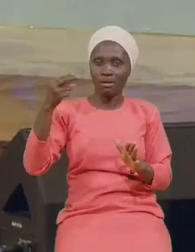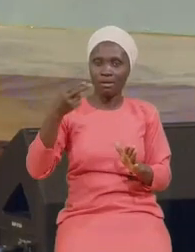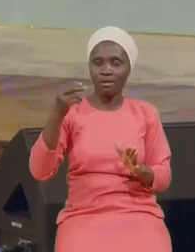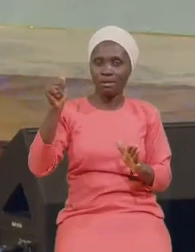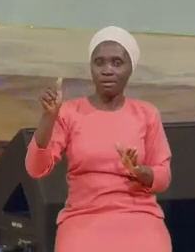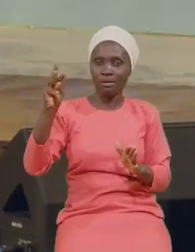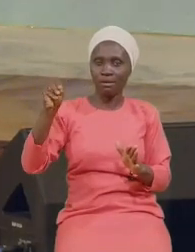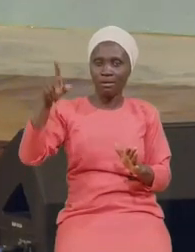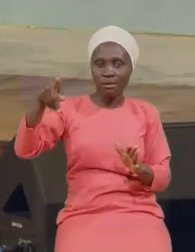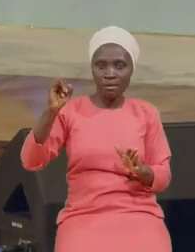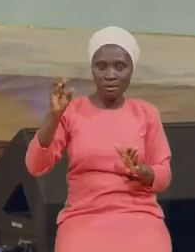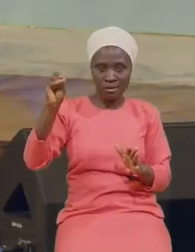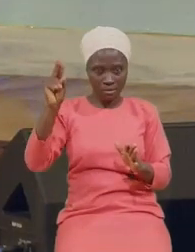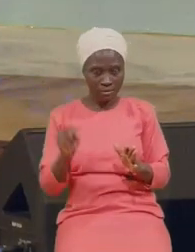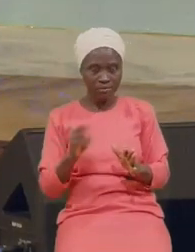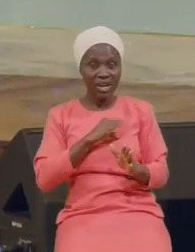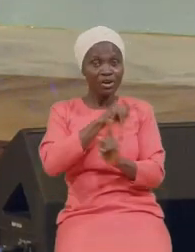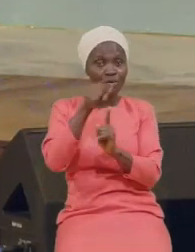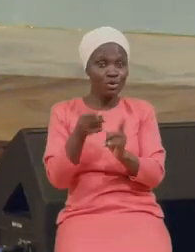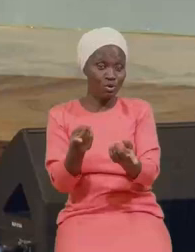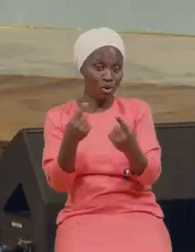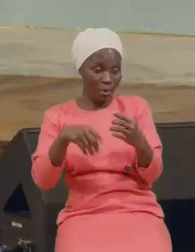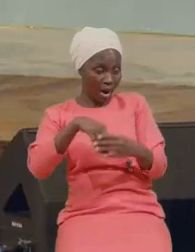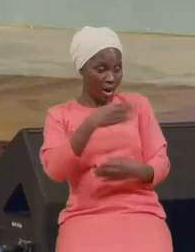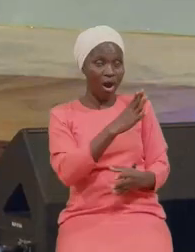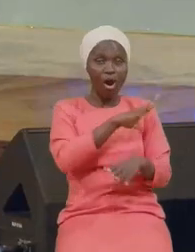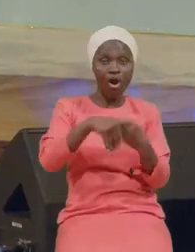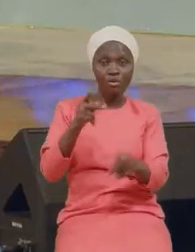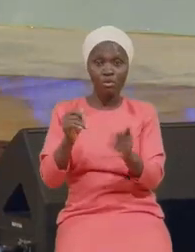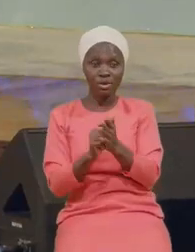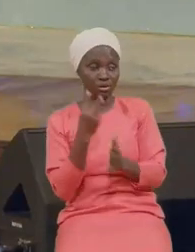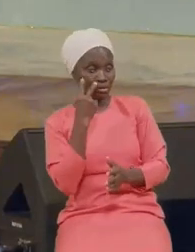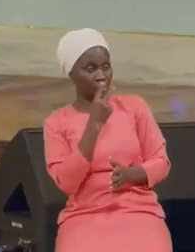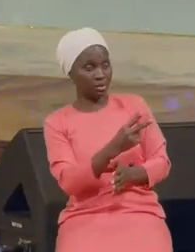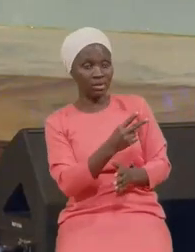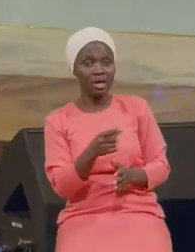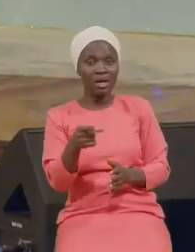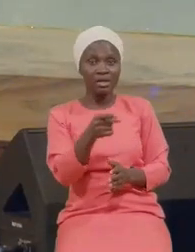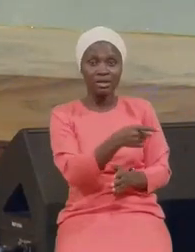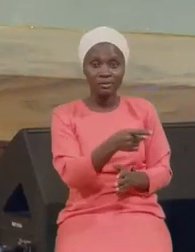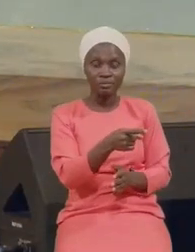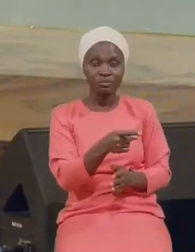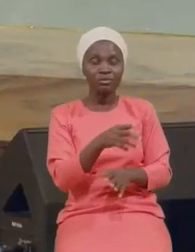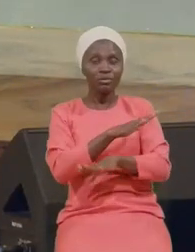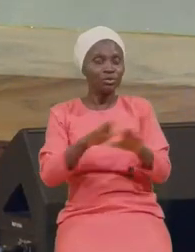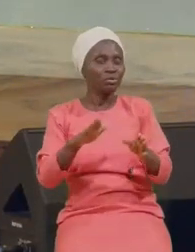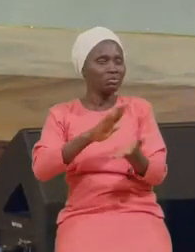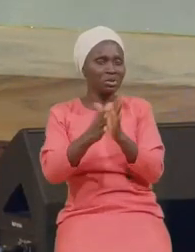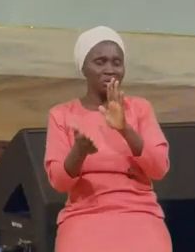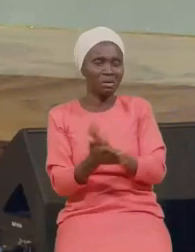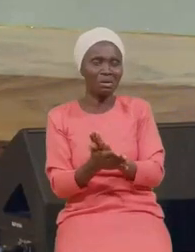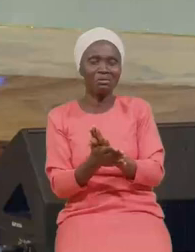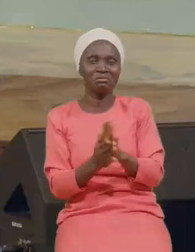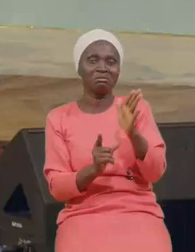les choses que tu vois les gens que tu vois qui alors ces gens ne deviennent pas des géants